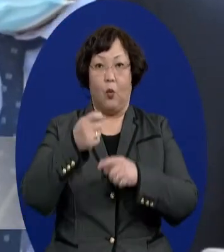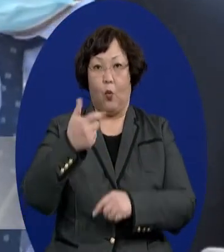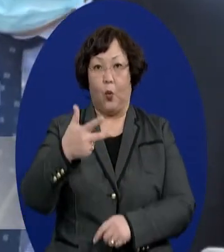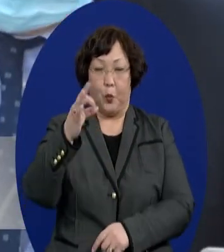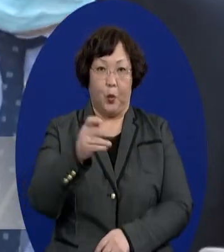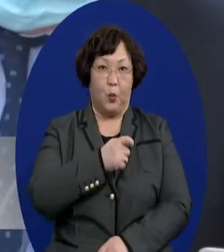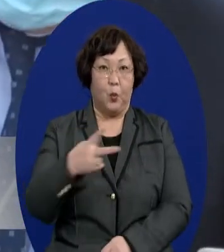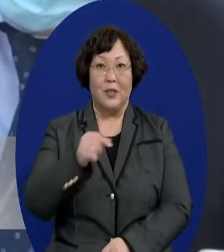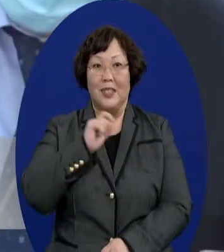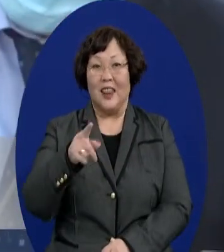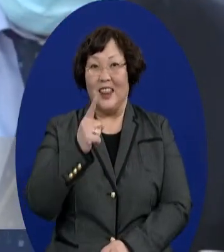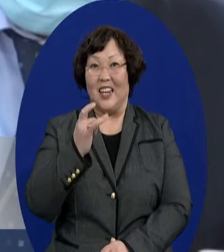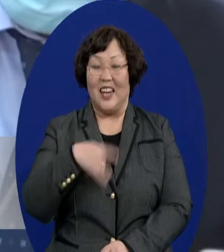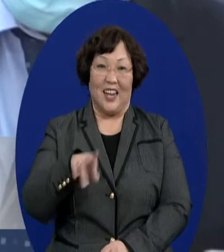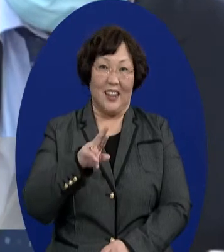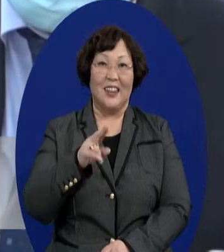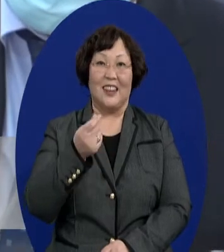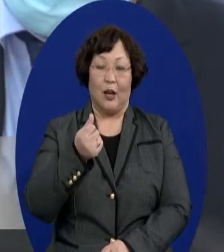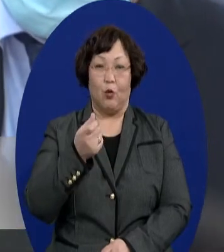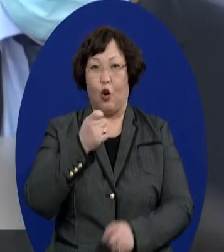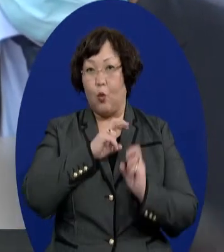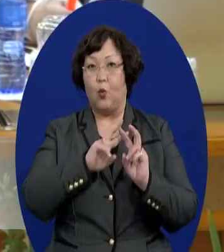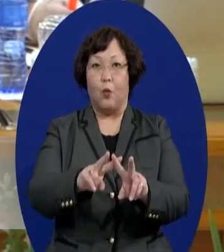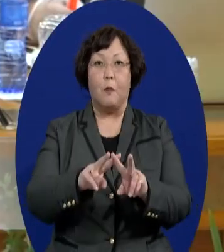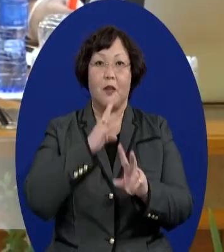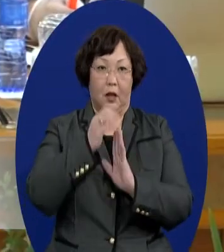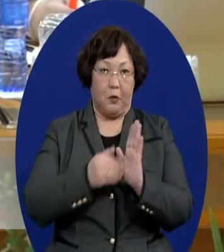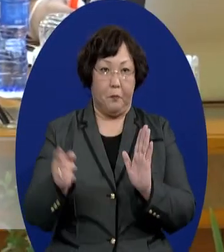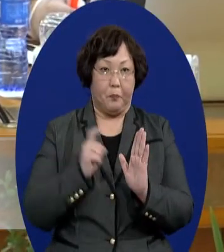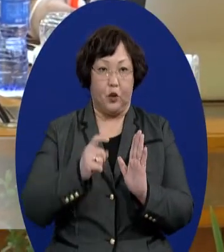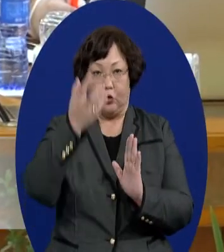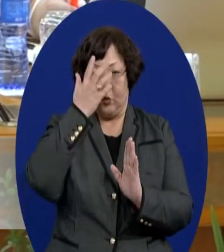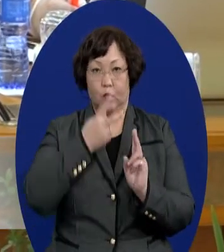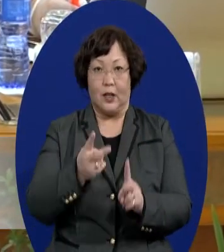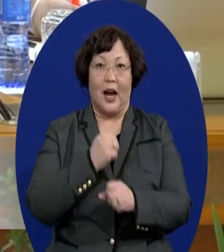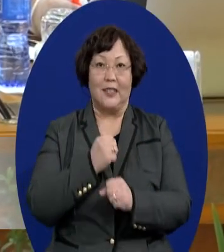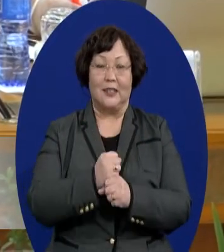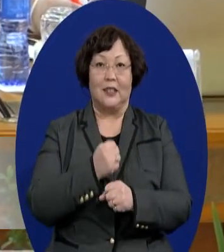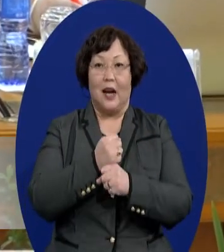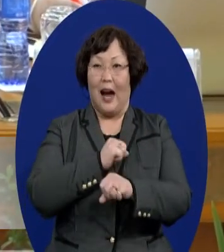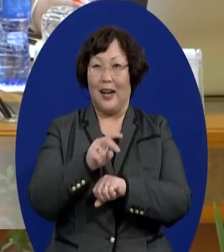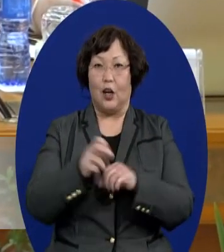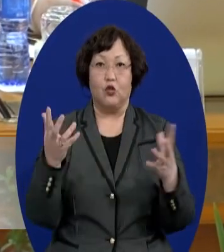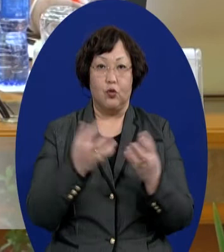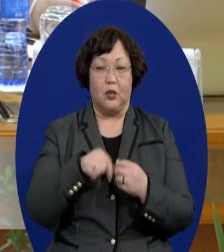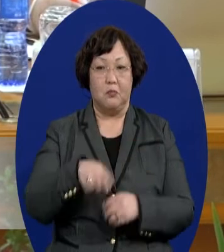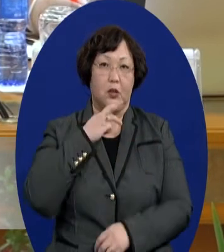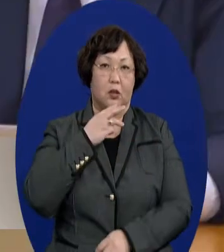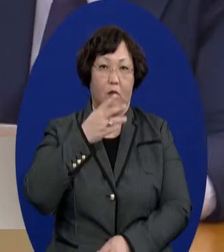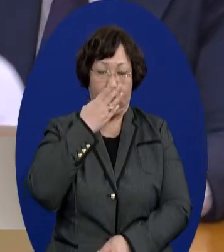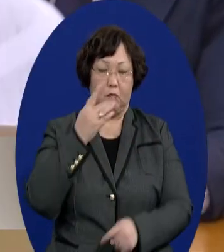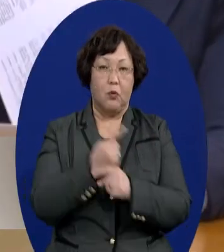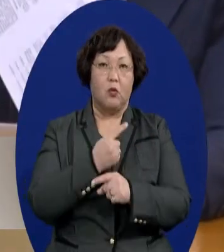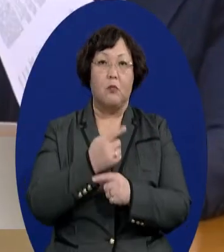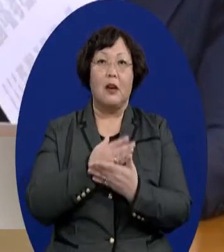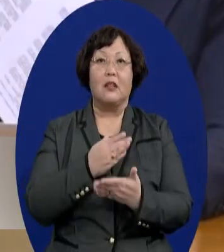зээл 1.80 төгрөгөөр үргэлжлэнэ гэсэн тайлбар өглөө. За төрийн үйлчилгээний ажилтнуудыг цомтгоно гэсэн мэдээлэл бол ташаа гэж сангийн сайд хэлж байна. Монгол